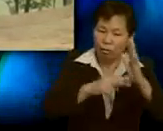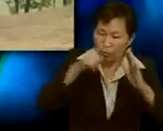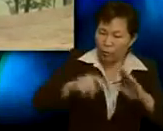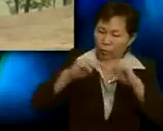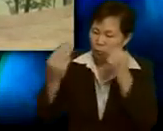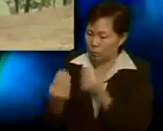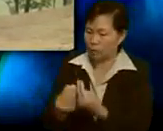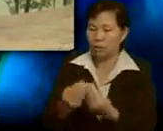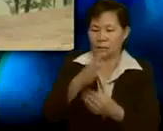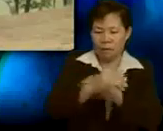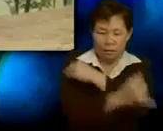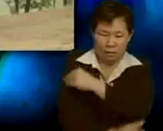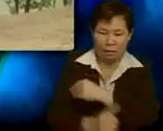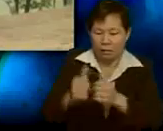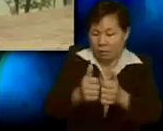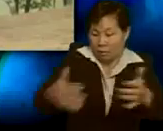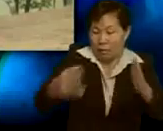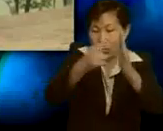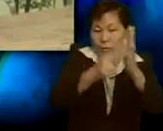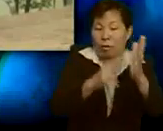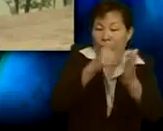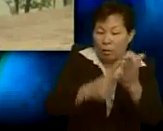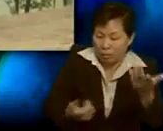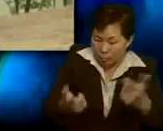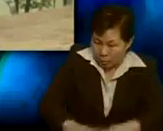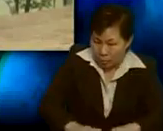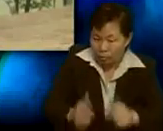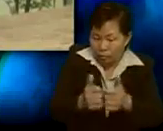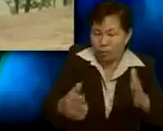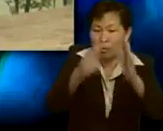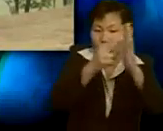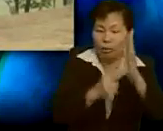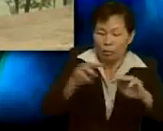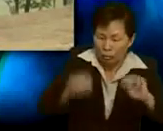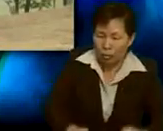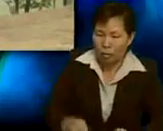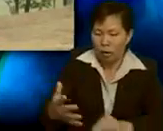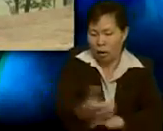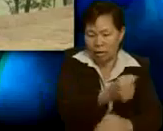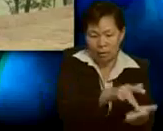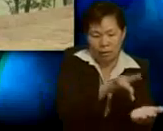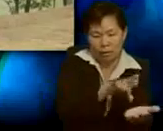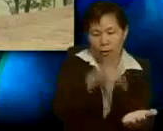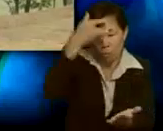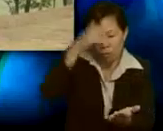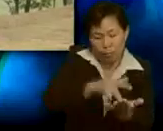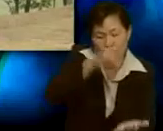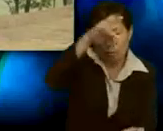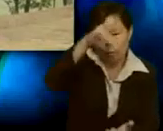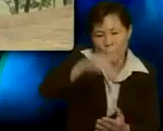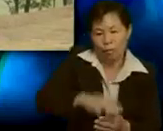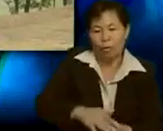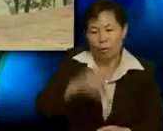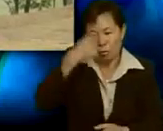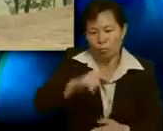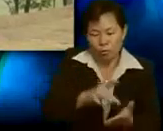dalam masyarakat dan juga negara. Tanpa undang-undang, apa yang berlaku adik-adik? Tanpa undang-undang, manusia akan mengambil kesempatan untuk nak memenuhi keperluan